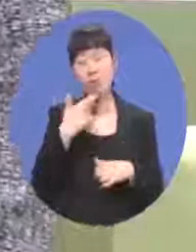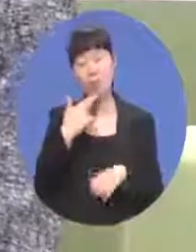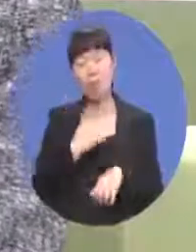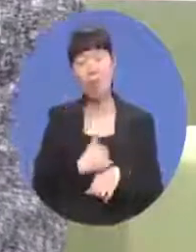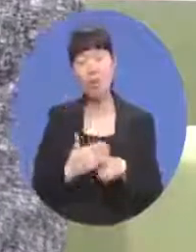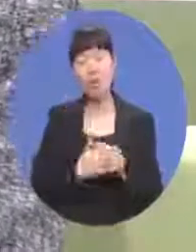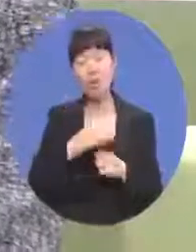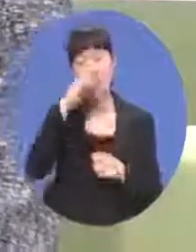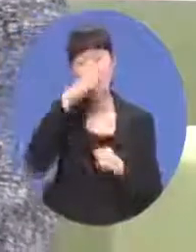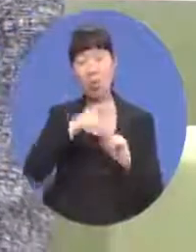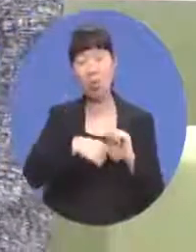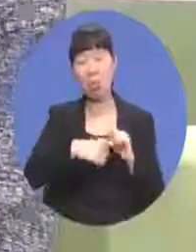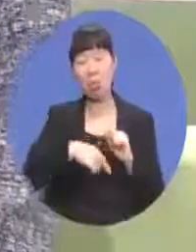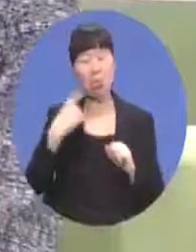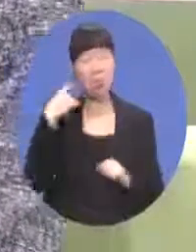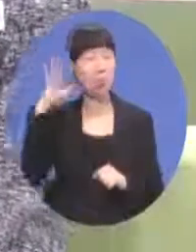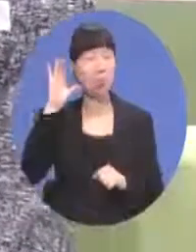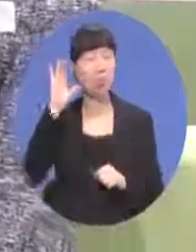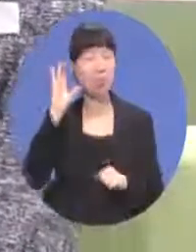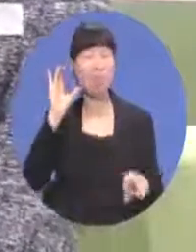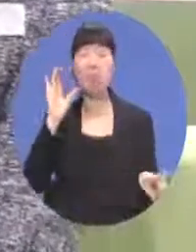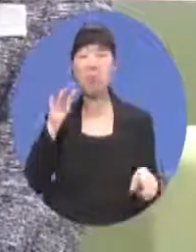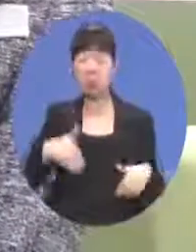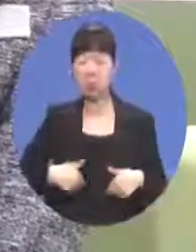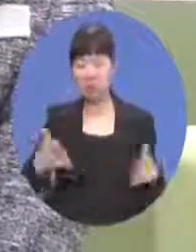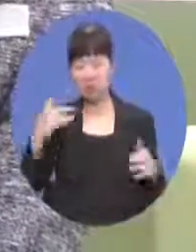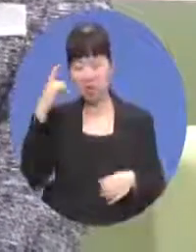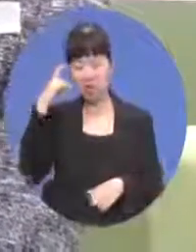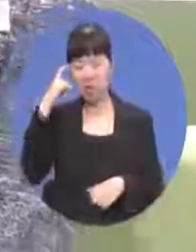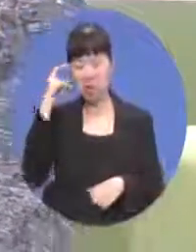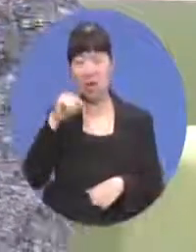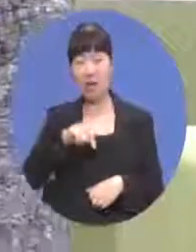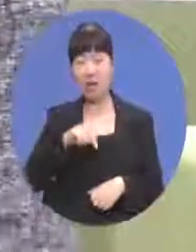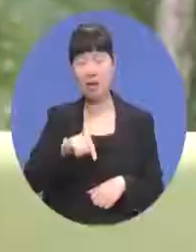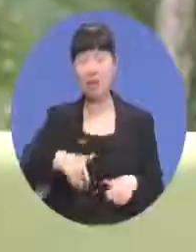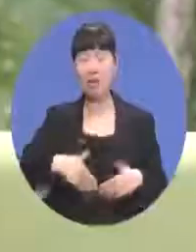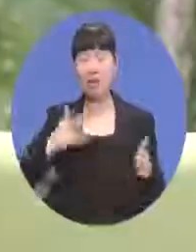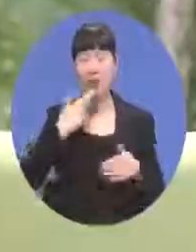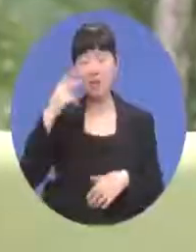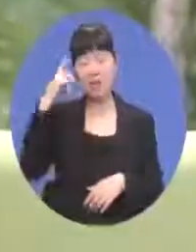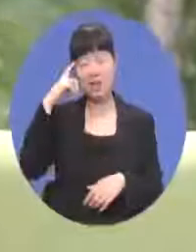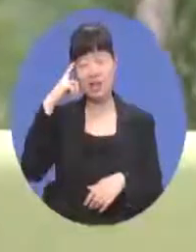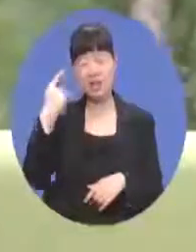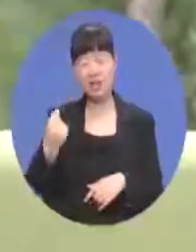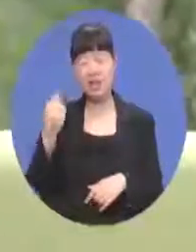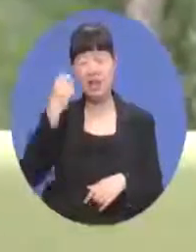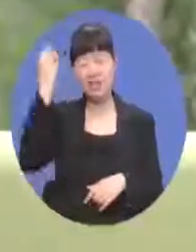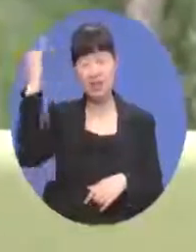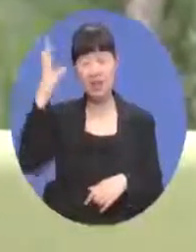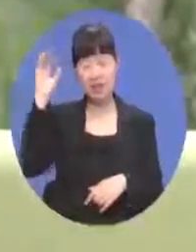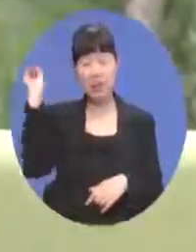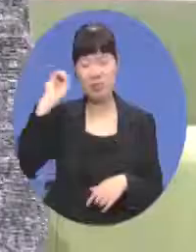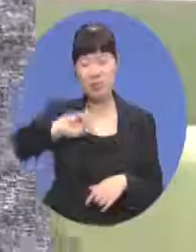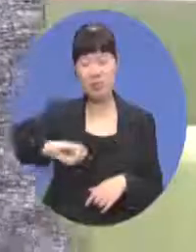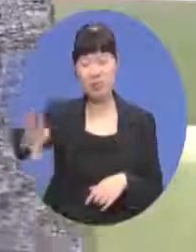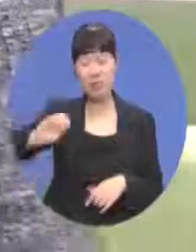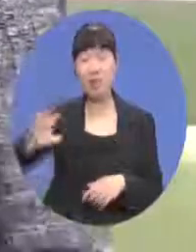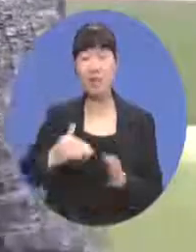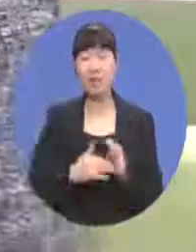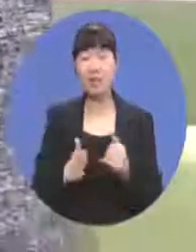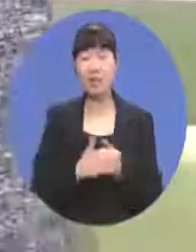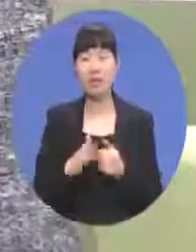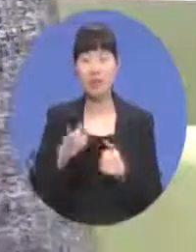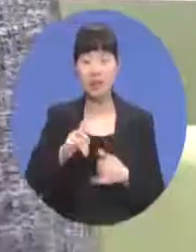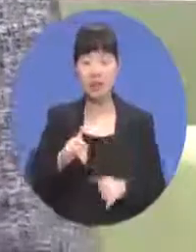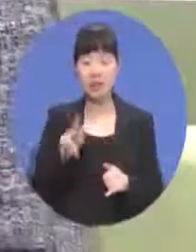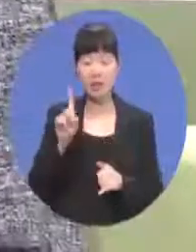그러니까 그냥 건성으로 듣거나 아니면 너무 그렇게 쓸데없는 생각을 하냐. 그렇죠. 쓸데없는 생각이라고. 아니면 잊어버려 뭐 이런 식으로 넘어가니까 아예